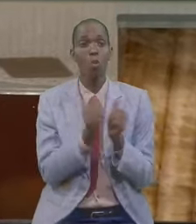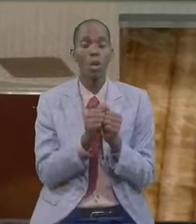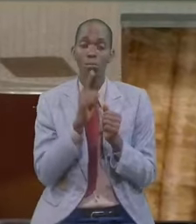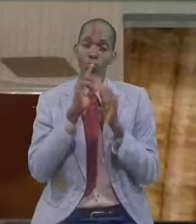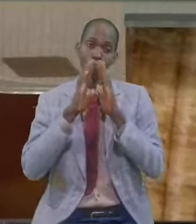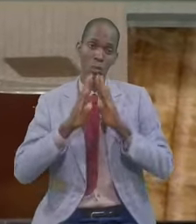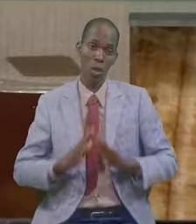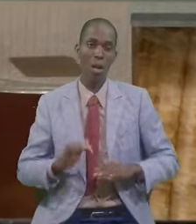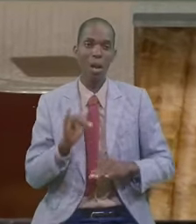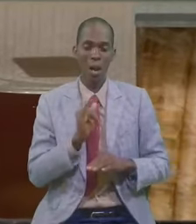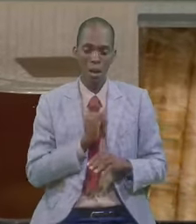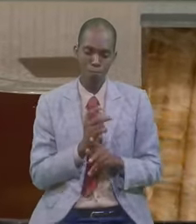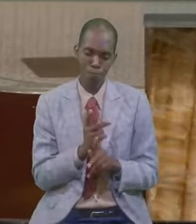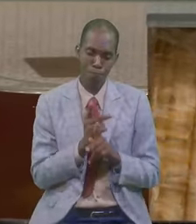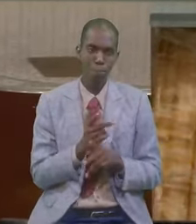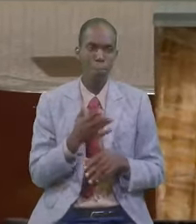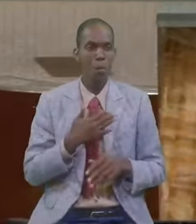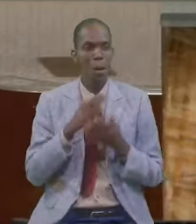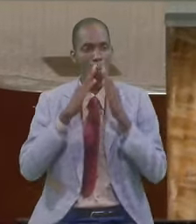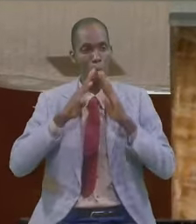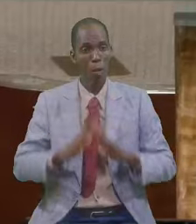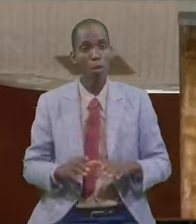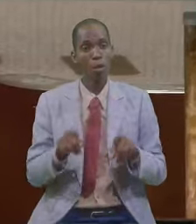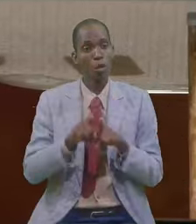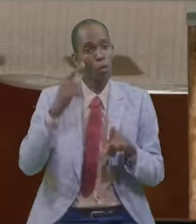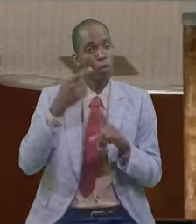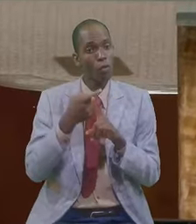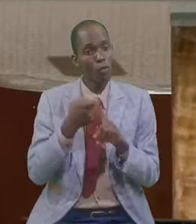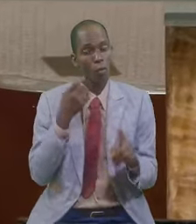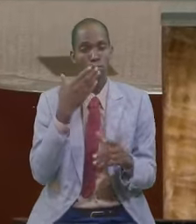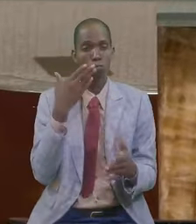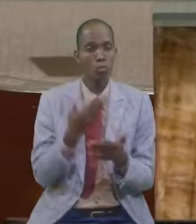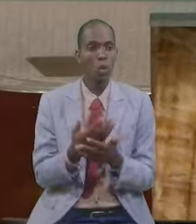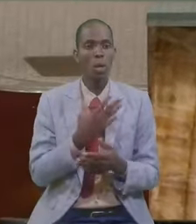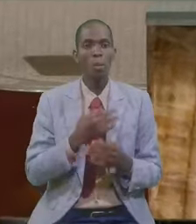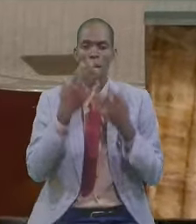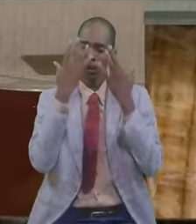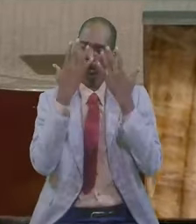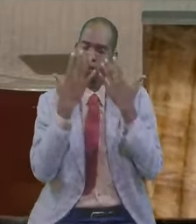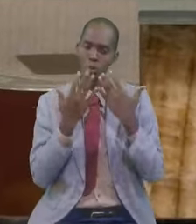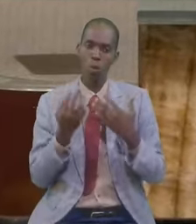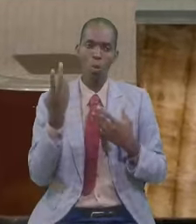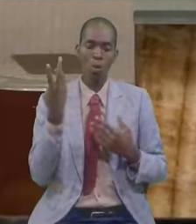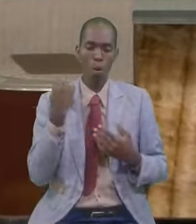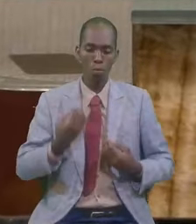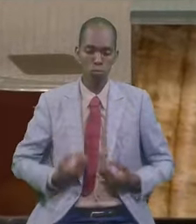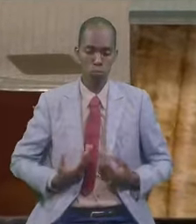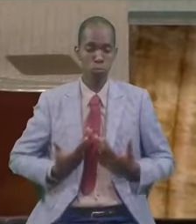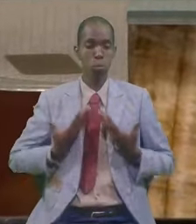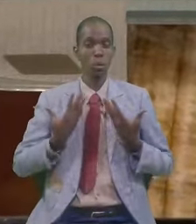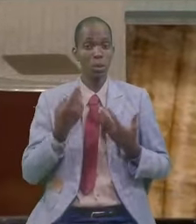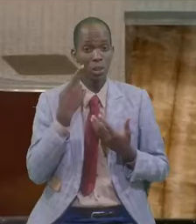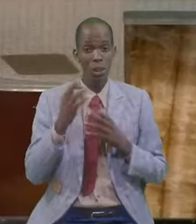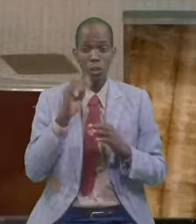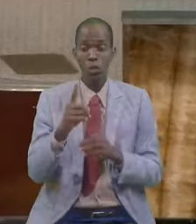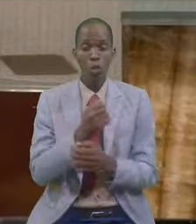resté muet dans le silence. Je me suis tu, quoique malheureux, et ma douceur